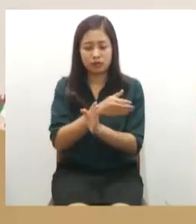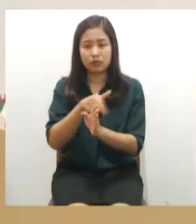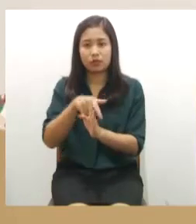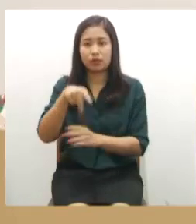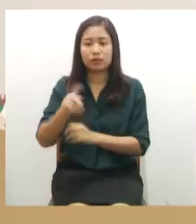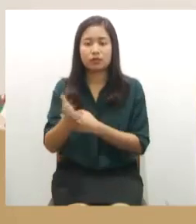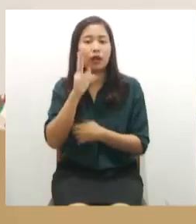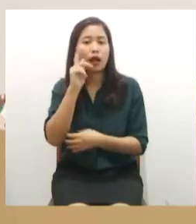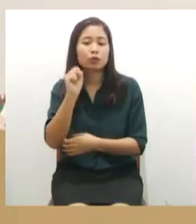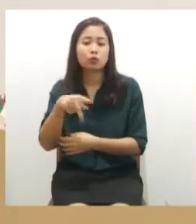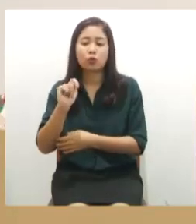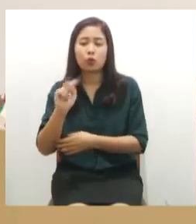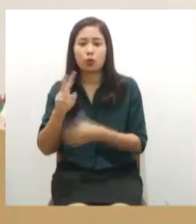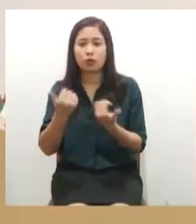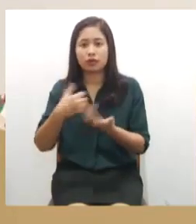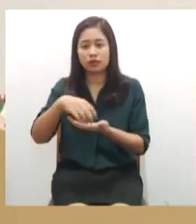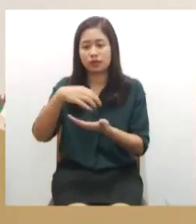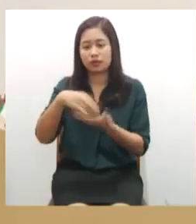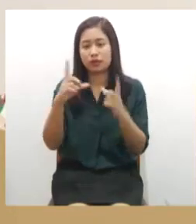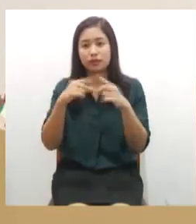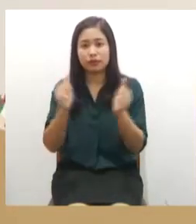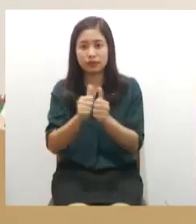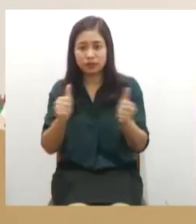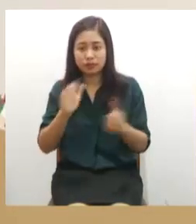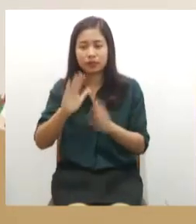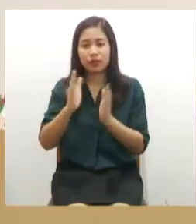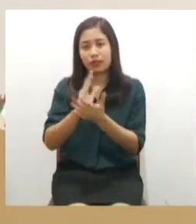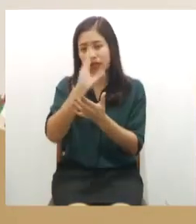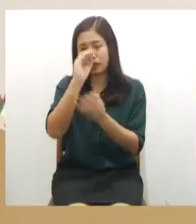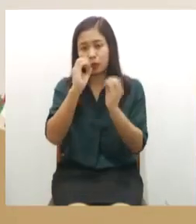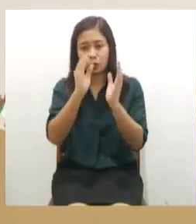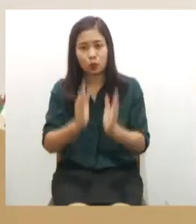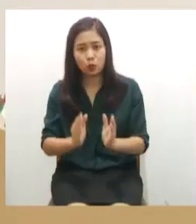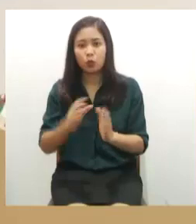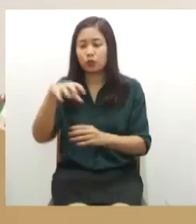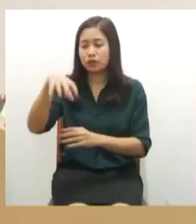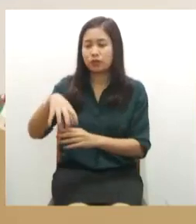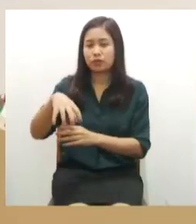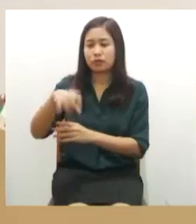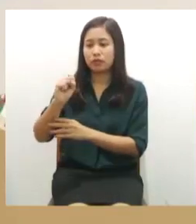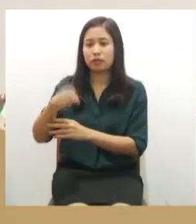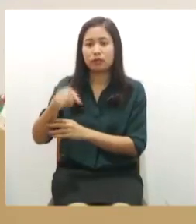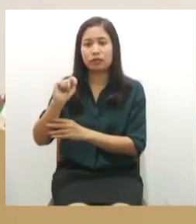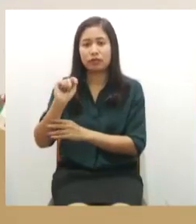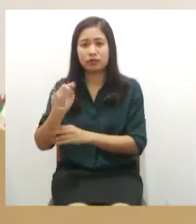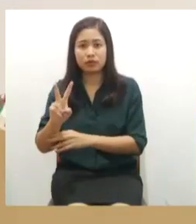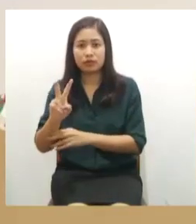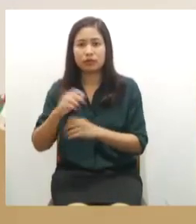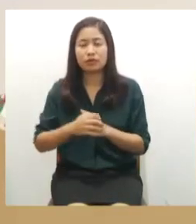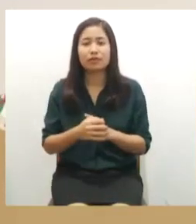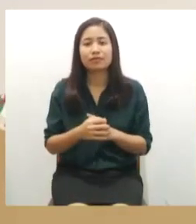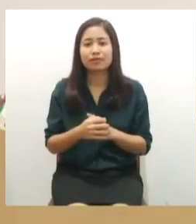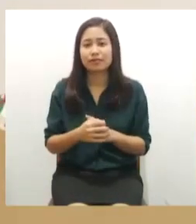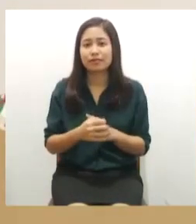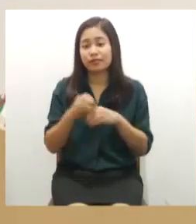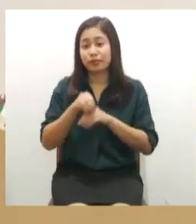าข่าวสปท.รายการที่นำเสนอเรื่องราวดีๆของนักเรียนคุณครูและโรงเรียนในสังกัดสำนักงานคณะกรรมการการศึกษาขั้นพื้นฐานครับ ค่ะ